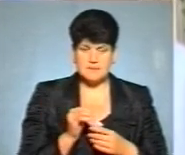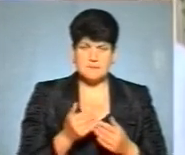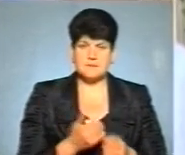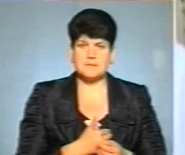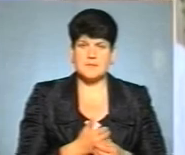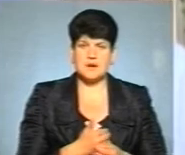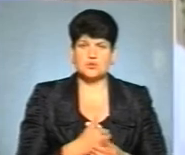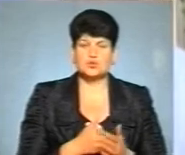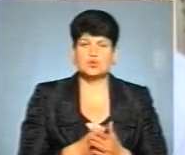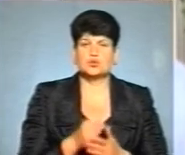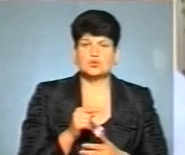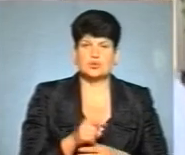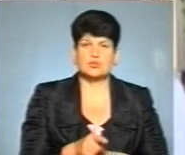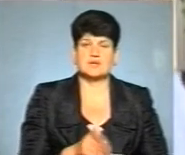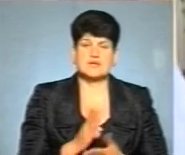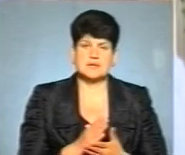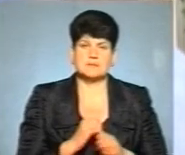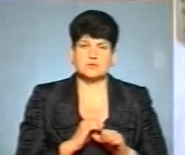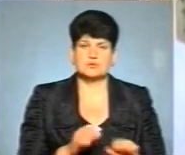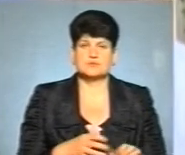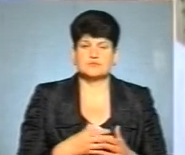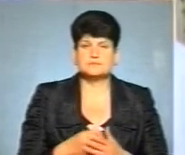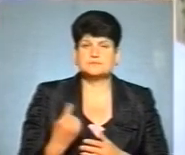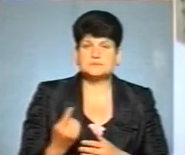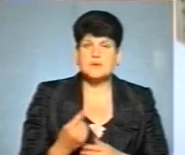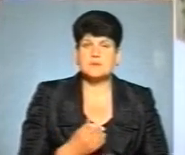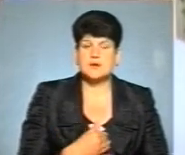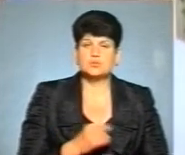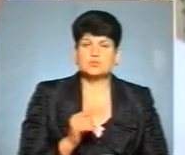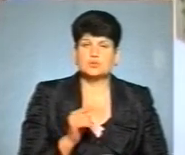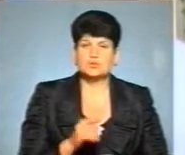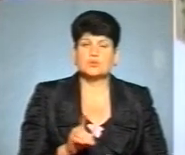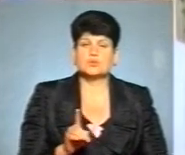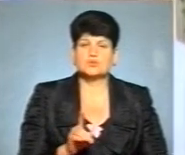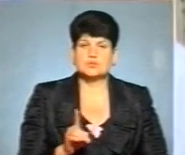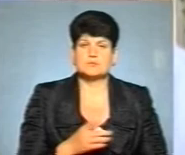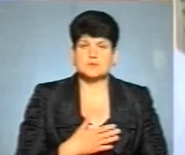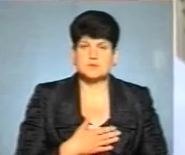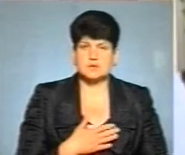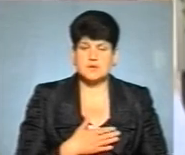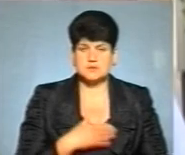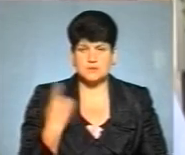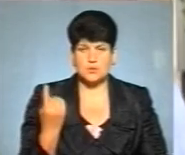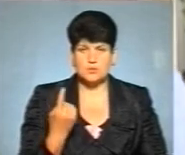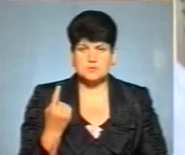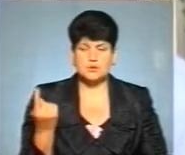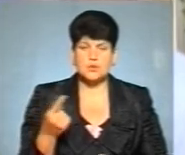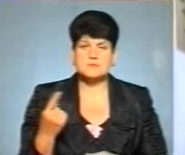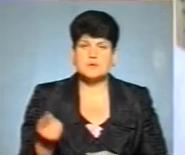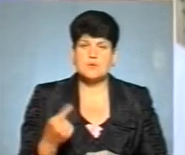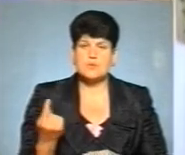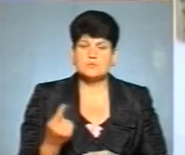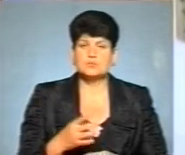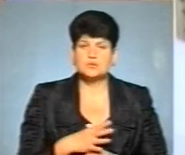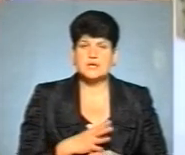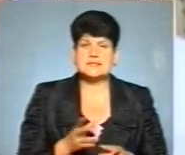прагнуть до того, є патріотами свого краю і прагнуть до того, щоб наш край, наша Тернопільщина була